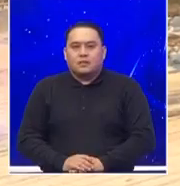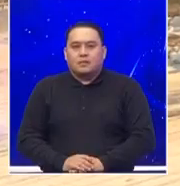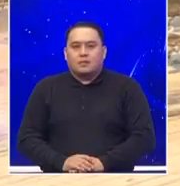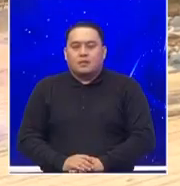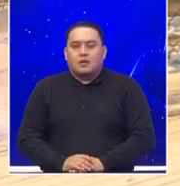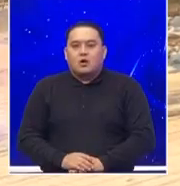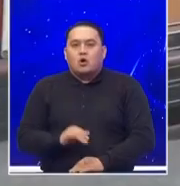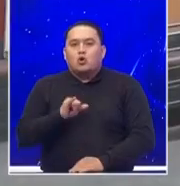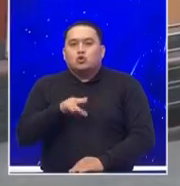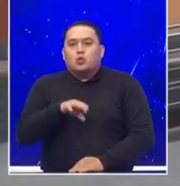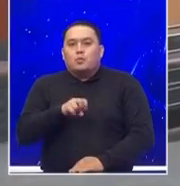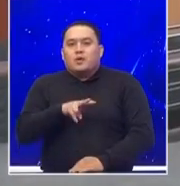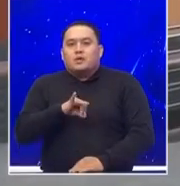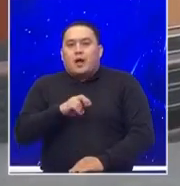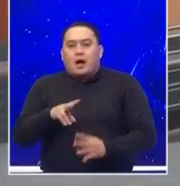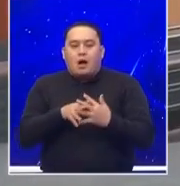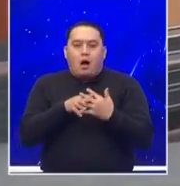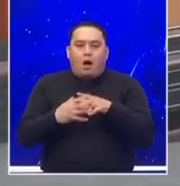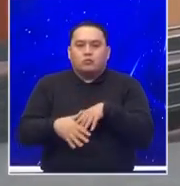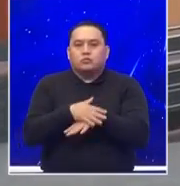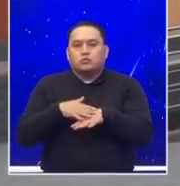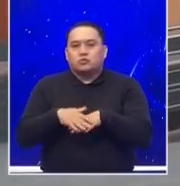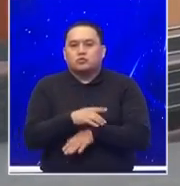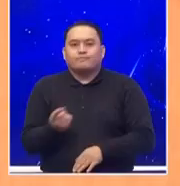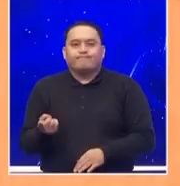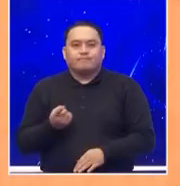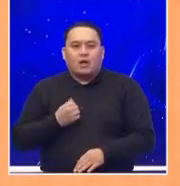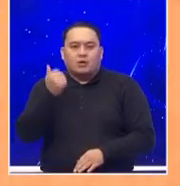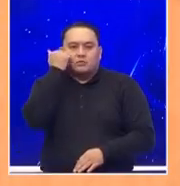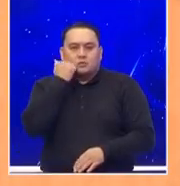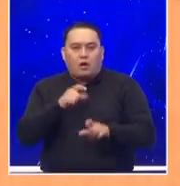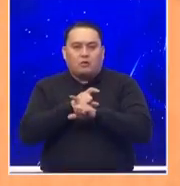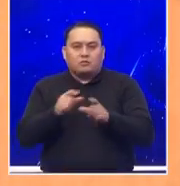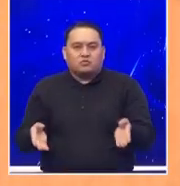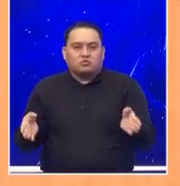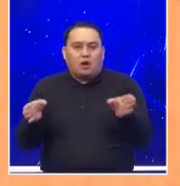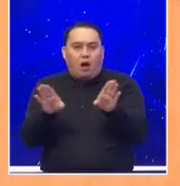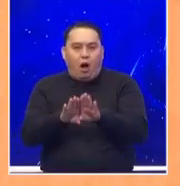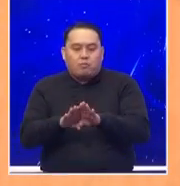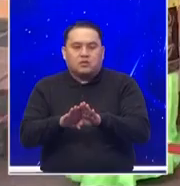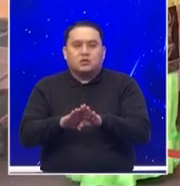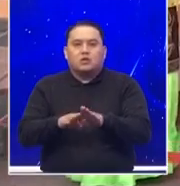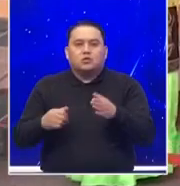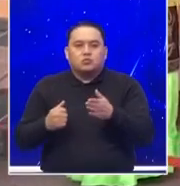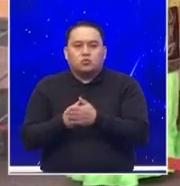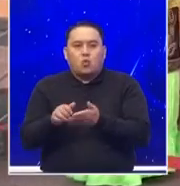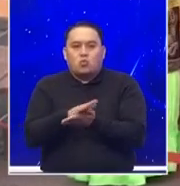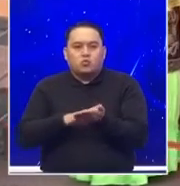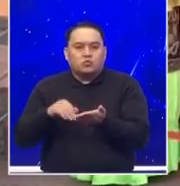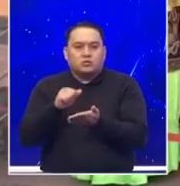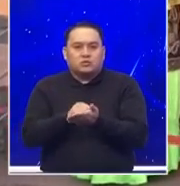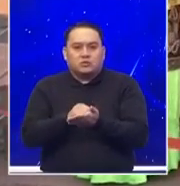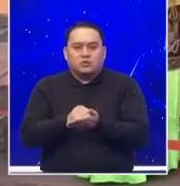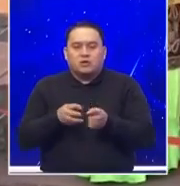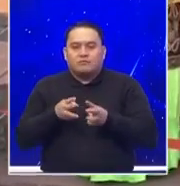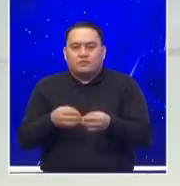жаңартылуын ұзынбұлақтық тұрғындар көп күтті. Соңғы 8 жылда мекеме әбден ескіріп, жабылып қалған. Шатырынан еденіне дейін тозған, қыста